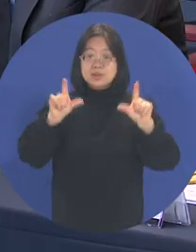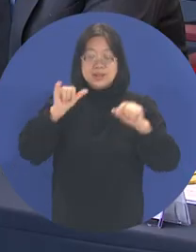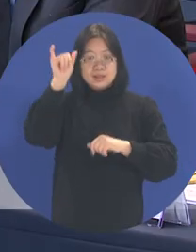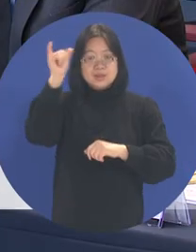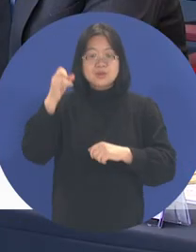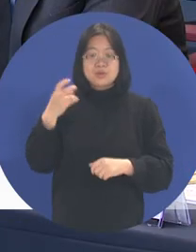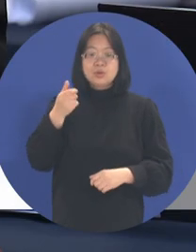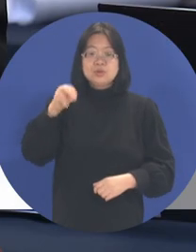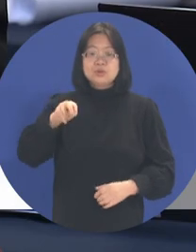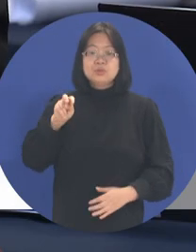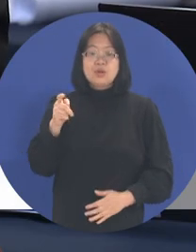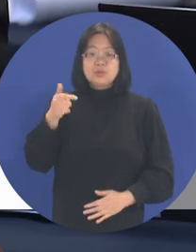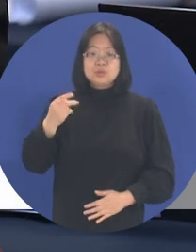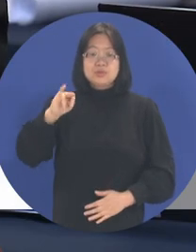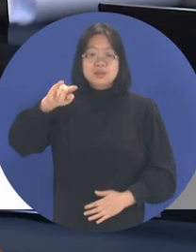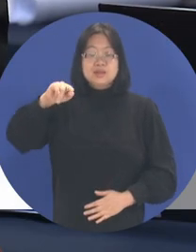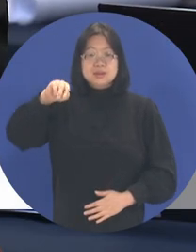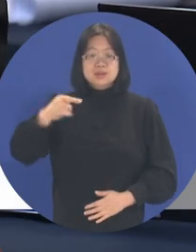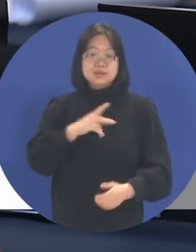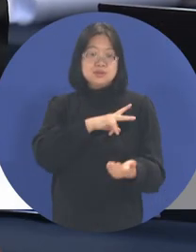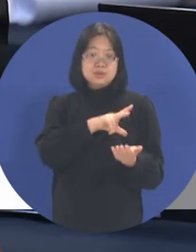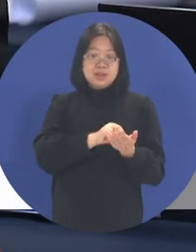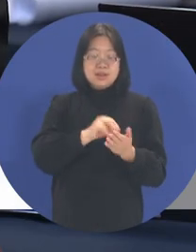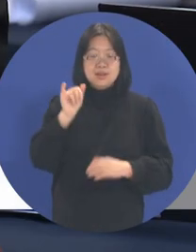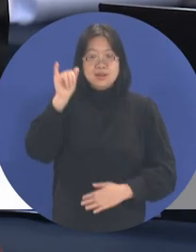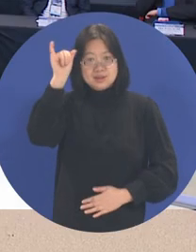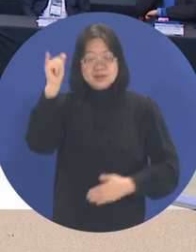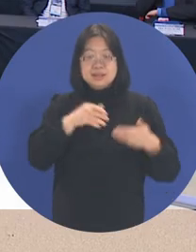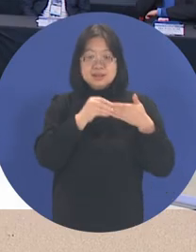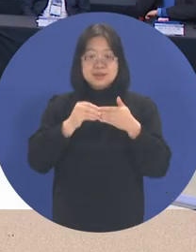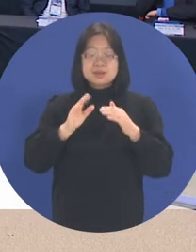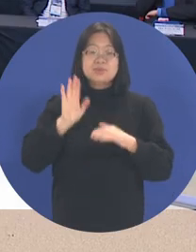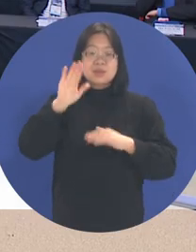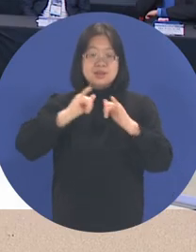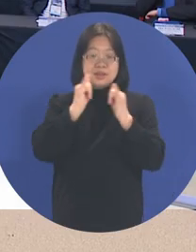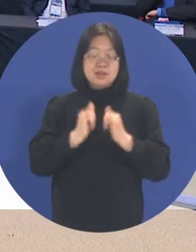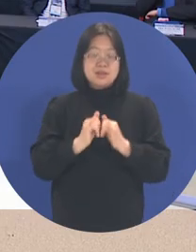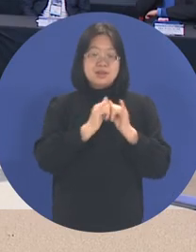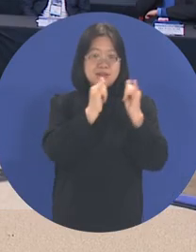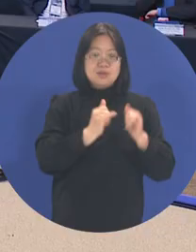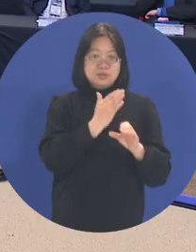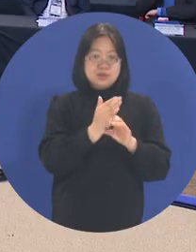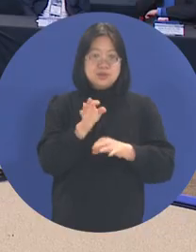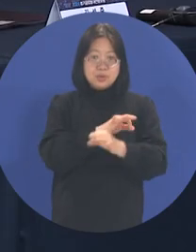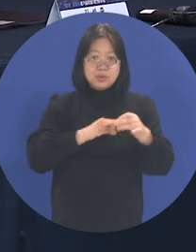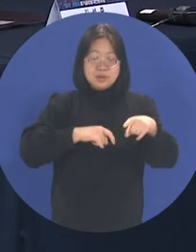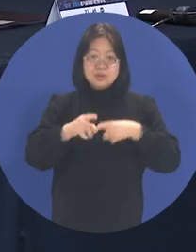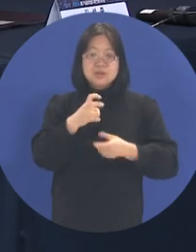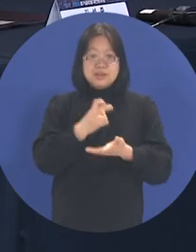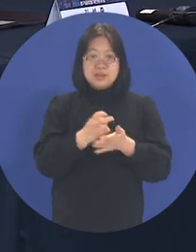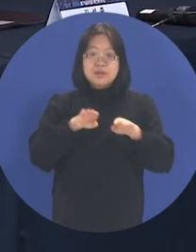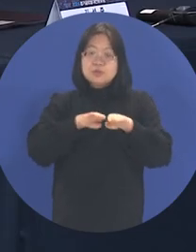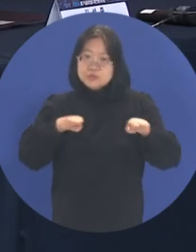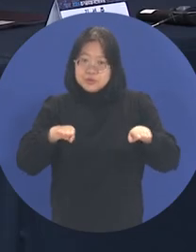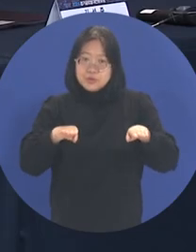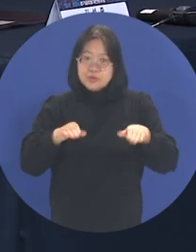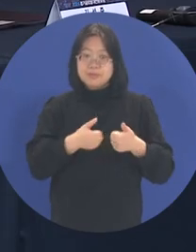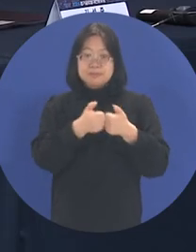올해는 AI와 휴머노믹스를 주제로 인공지능이 이끌 미래 사회와 사람 중심 경제 정책의 균형을